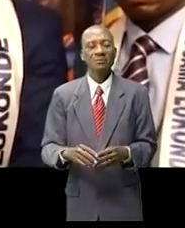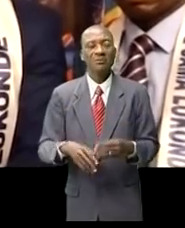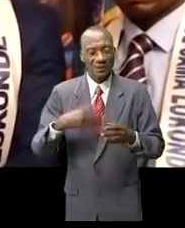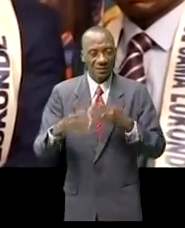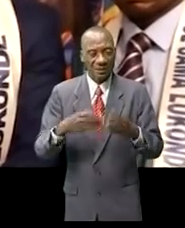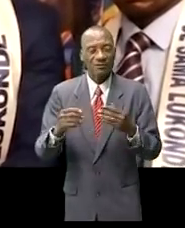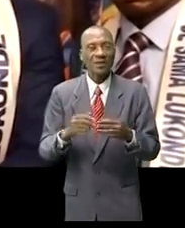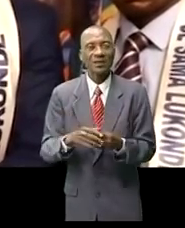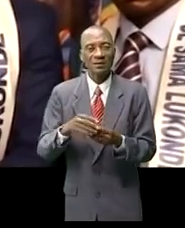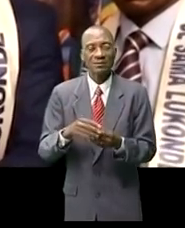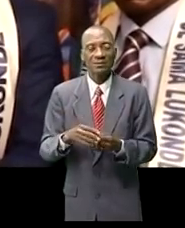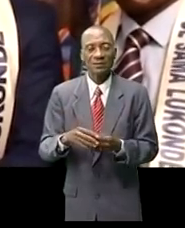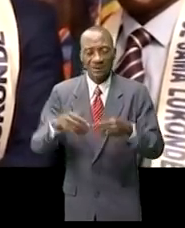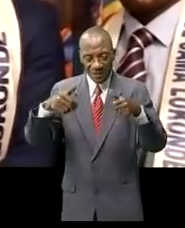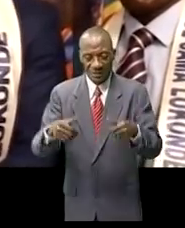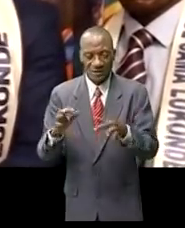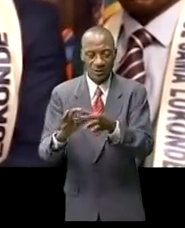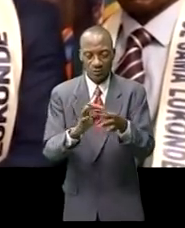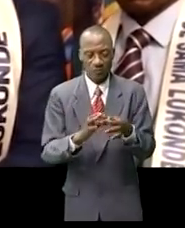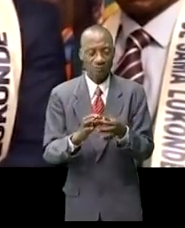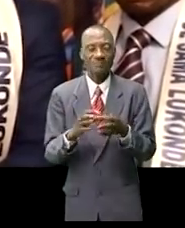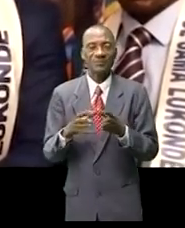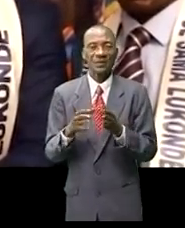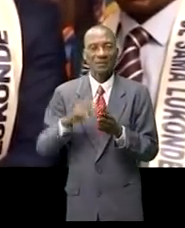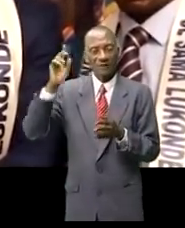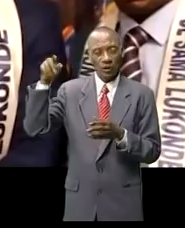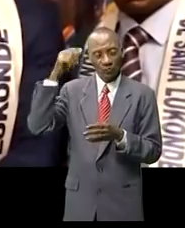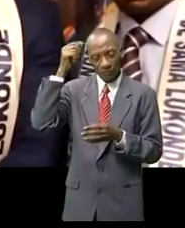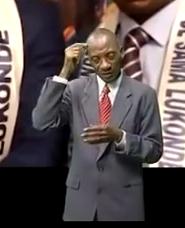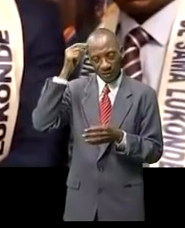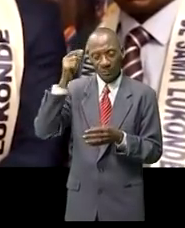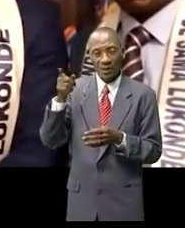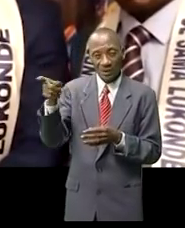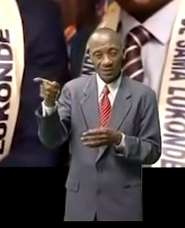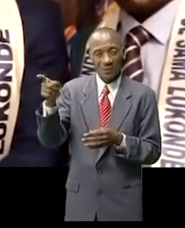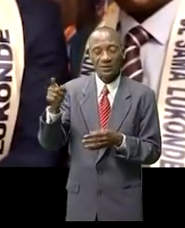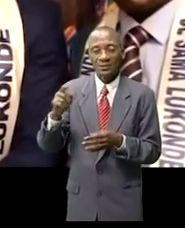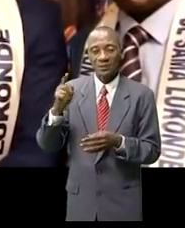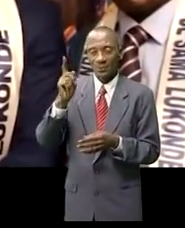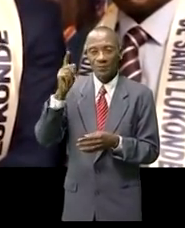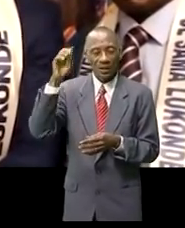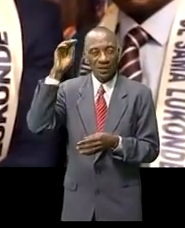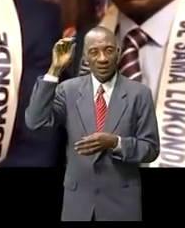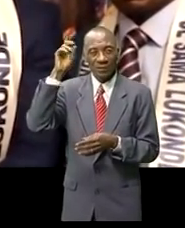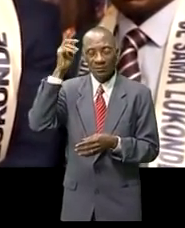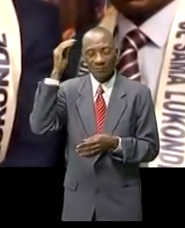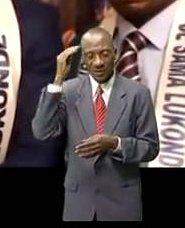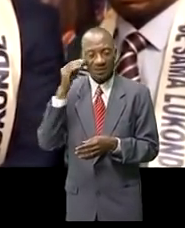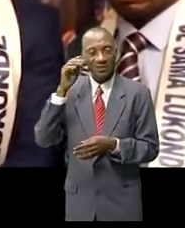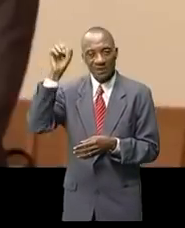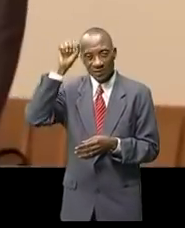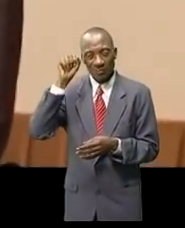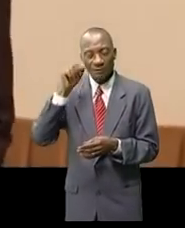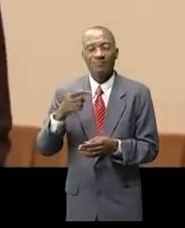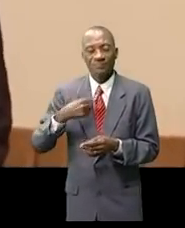le gouvernement Sama, c'est pourquoi nous voulons que chaque habitant de la République démocratique du Congo puisse amener un plus à ce